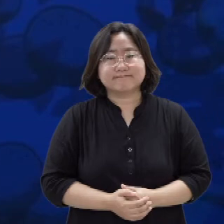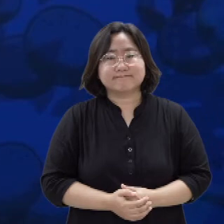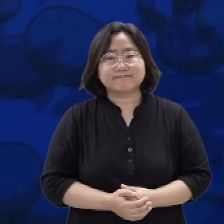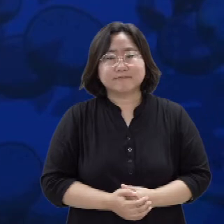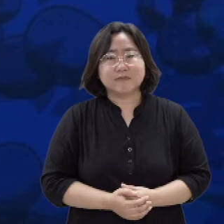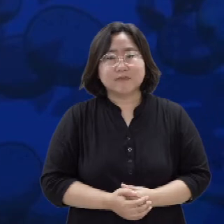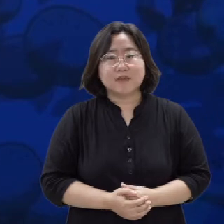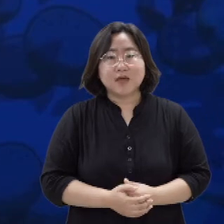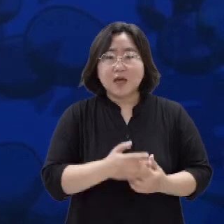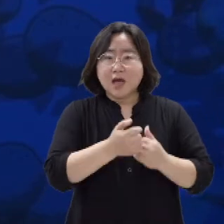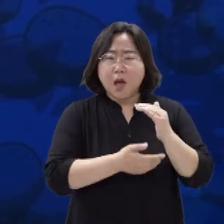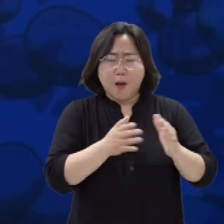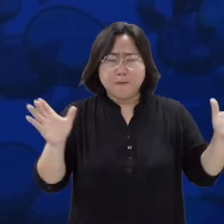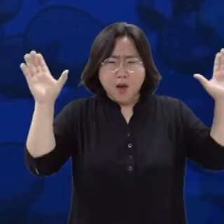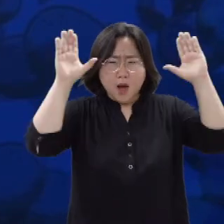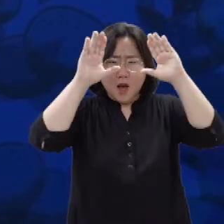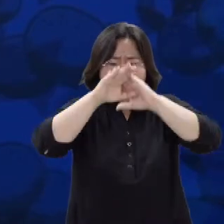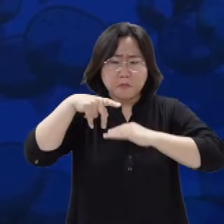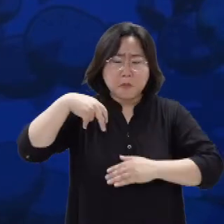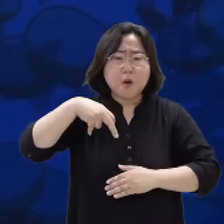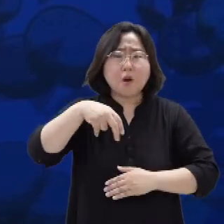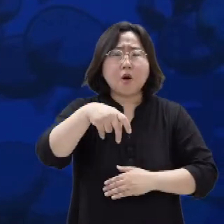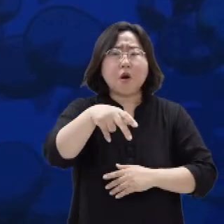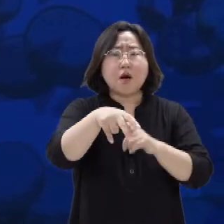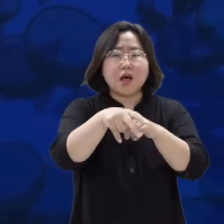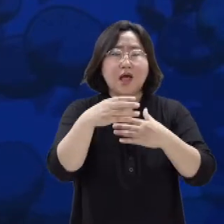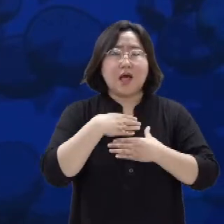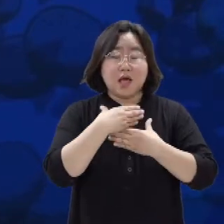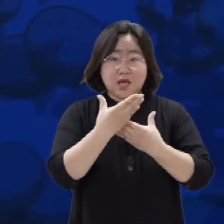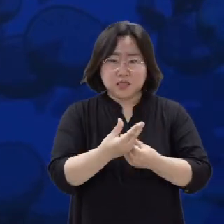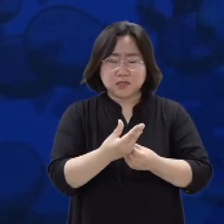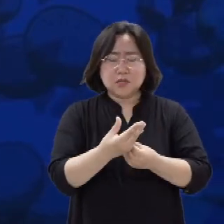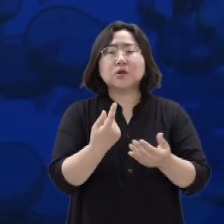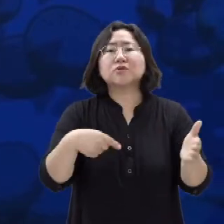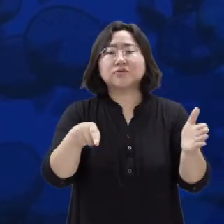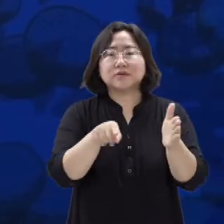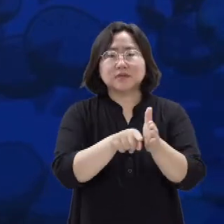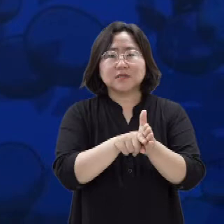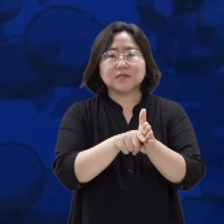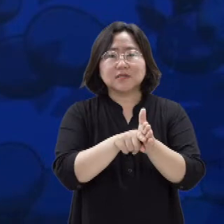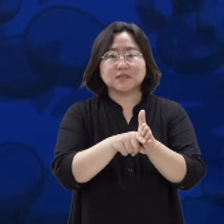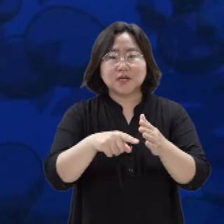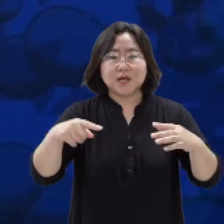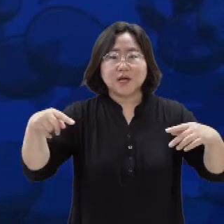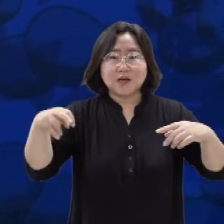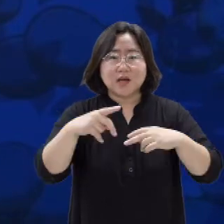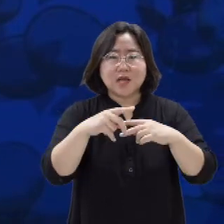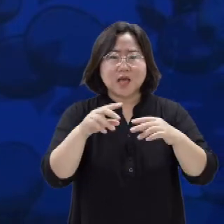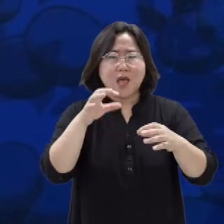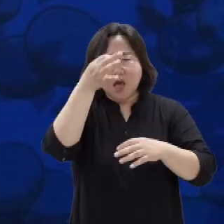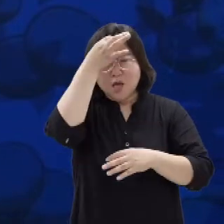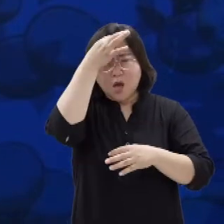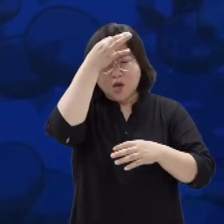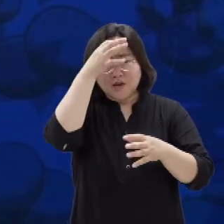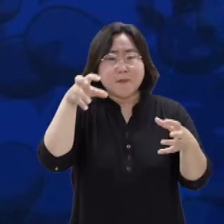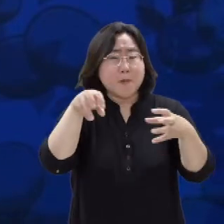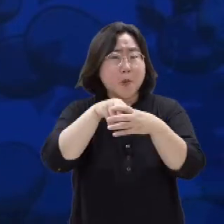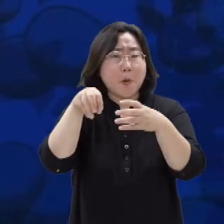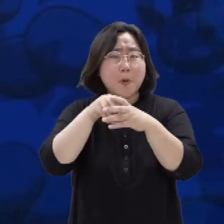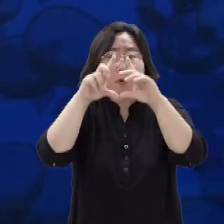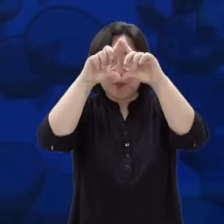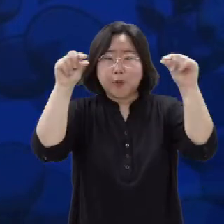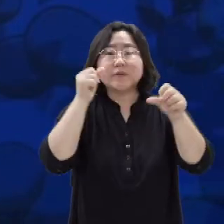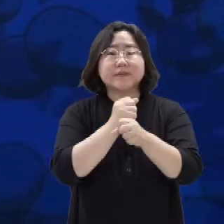서귀포시가 야간 횡단보도를 건너는 보행자 안전을 지키기 위해 횡단보도 다기능 표지판에 설치합니다.